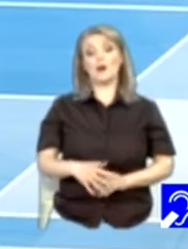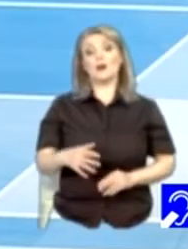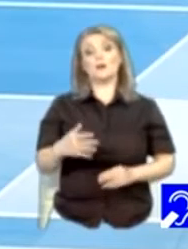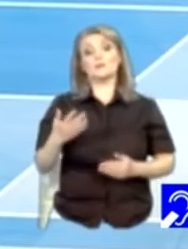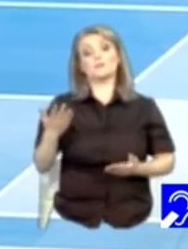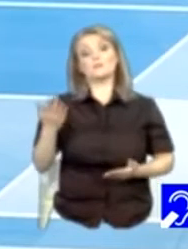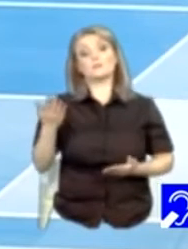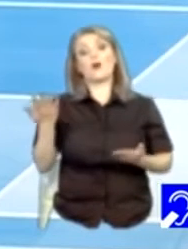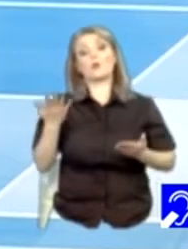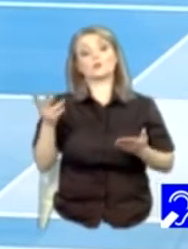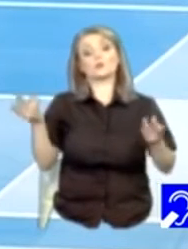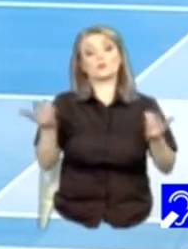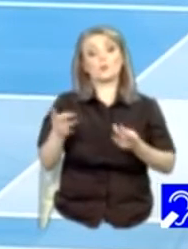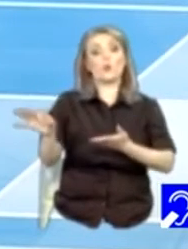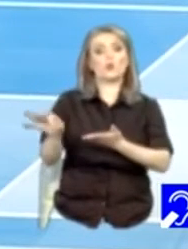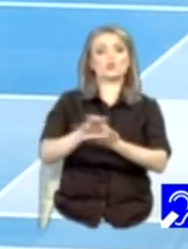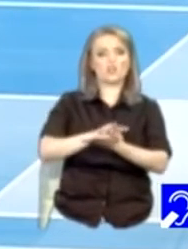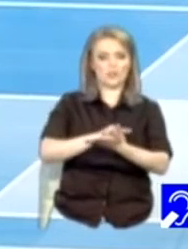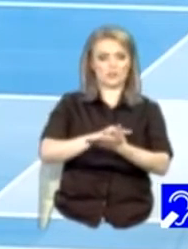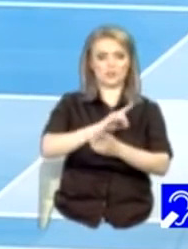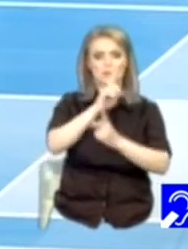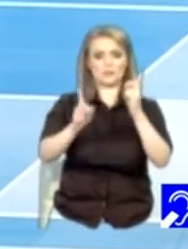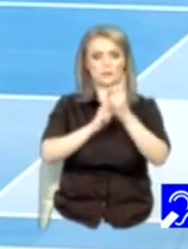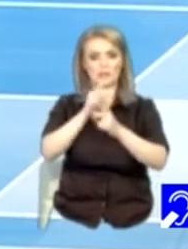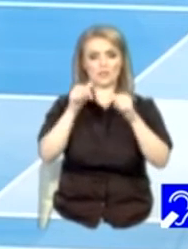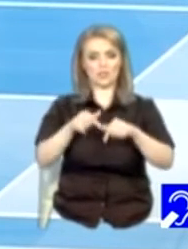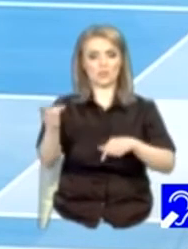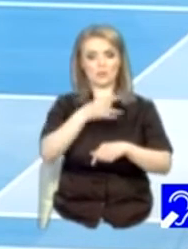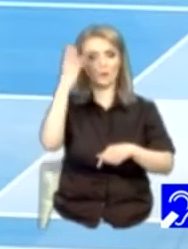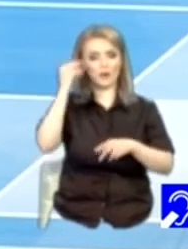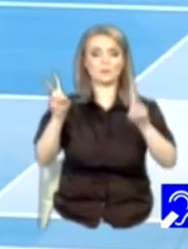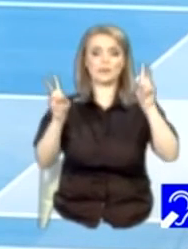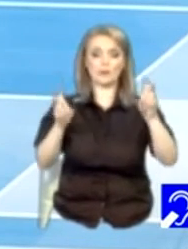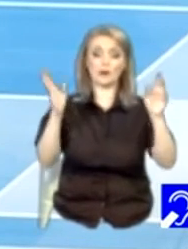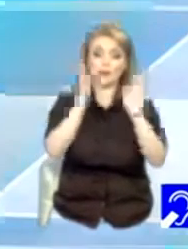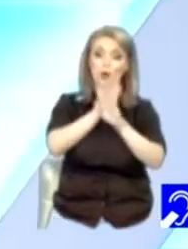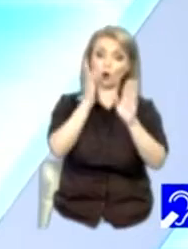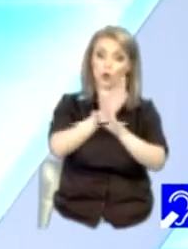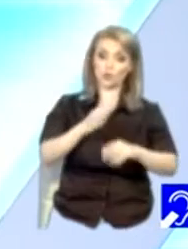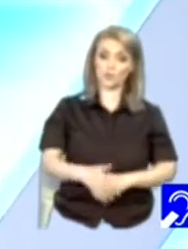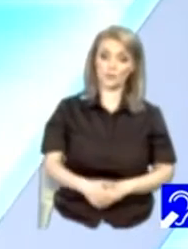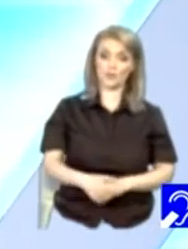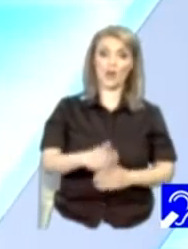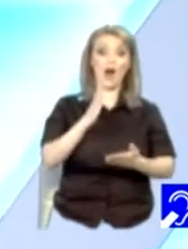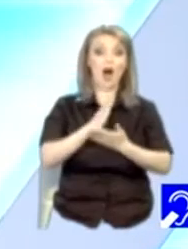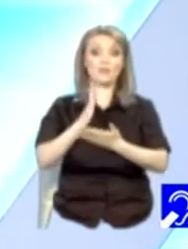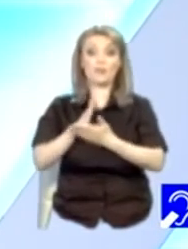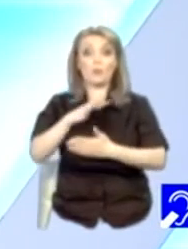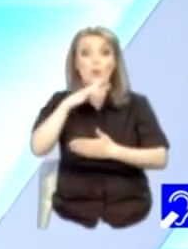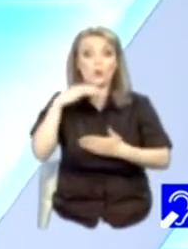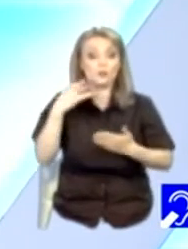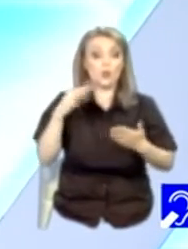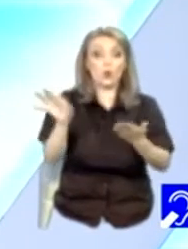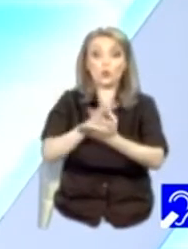urgența de natură ecologică în Republica Moldova și cum poate fi ea rezolvată? Avem mai multe urgențe de